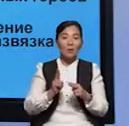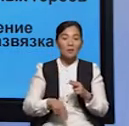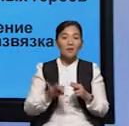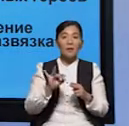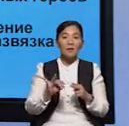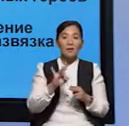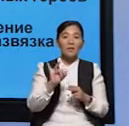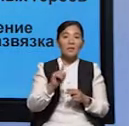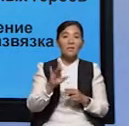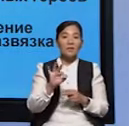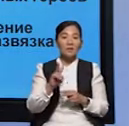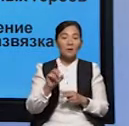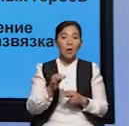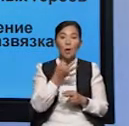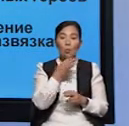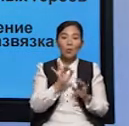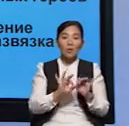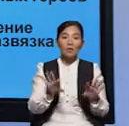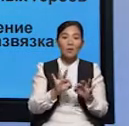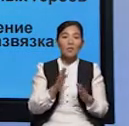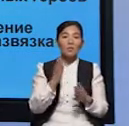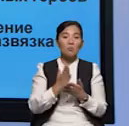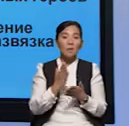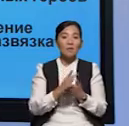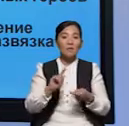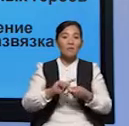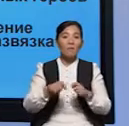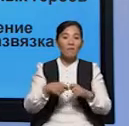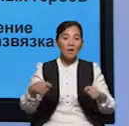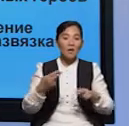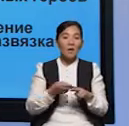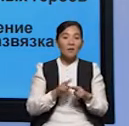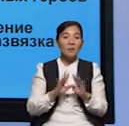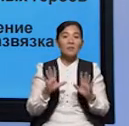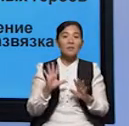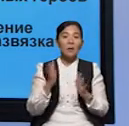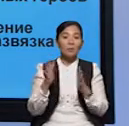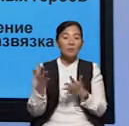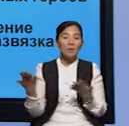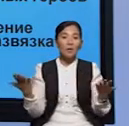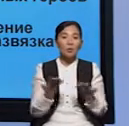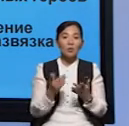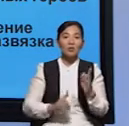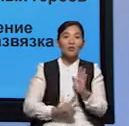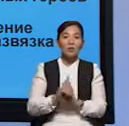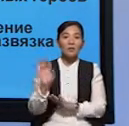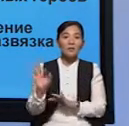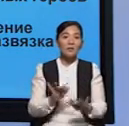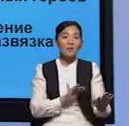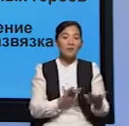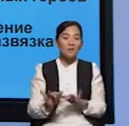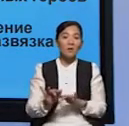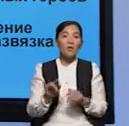развязка. Любой рассказ имеет завязку, то есть это событие, с которого начинается